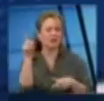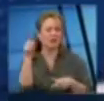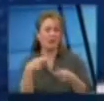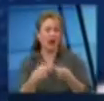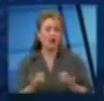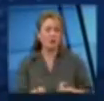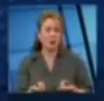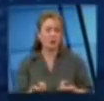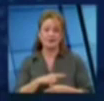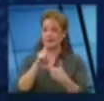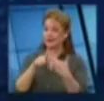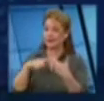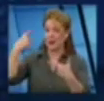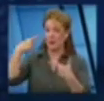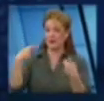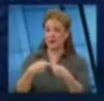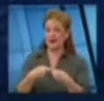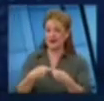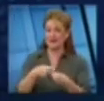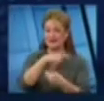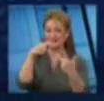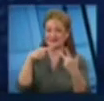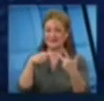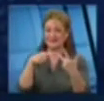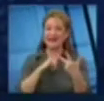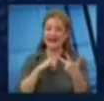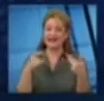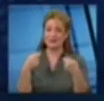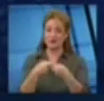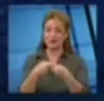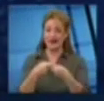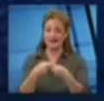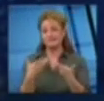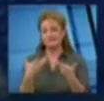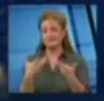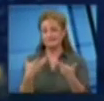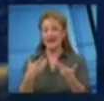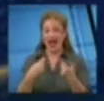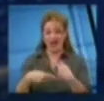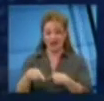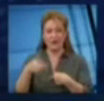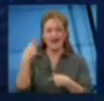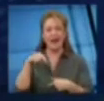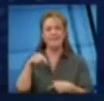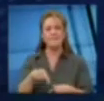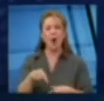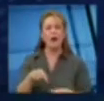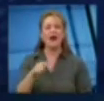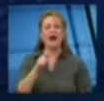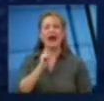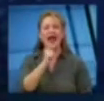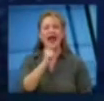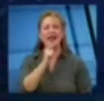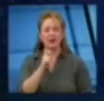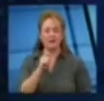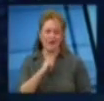זה איומים משותפים, והשלישי זה אינטרסים משותפים. עכשיו, היה השבוע אצלנו רעיון מאוד מעניין של יונית לוי